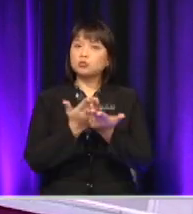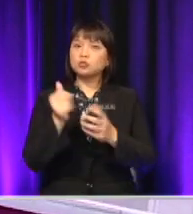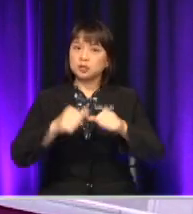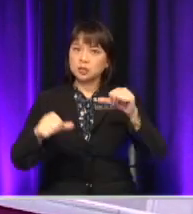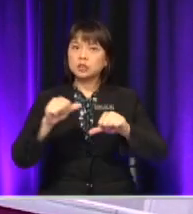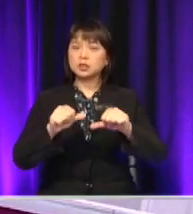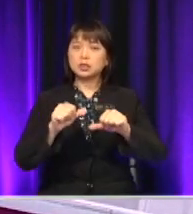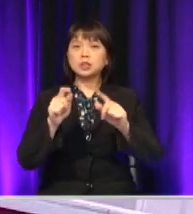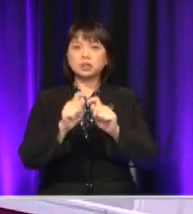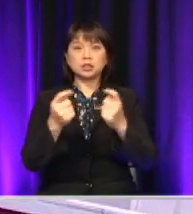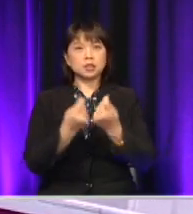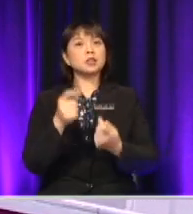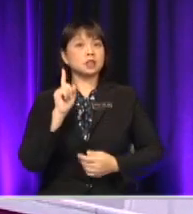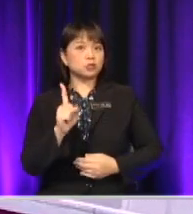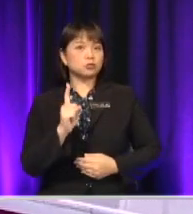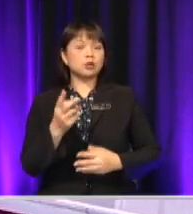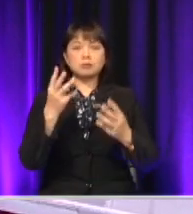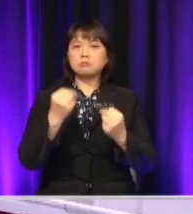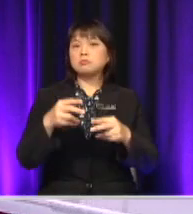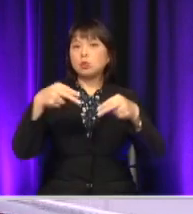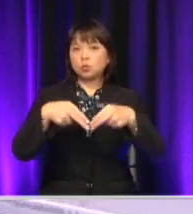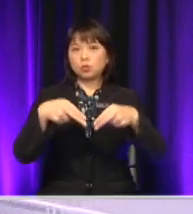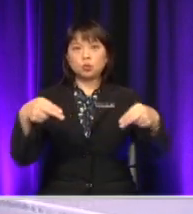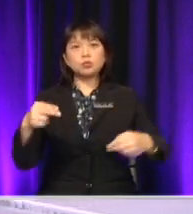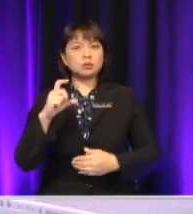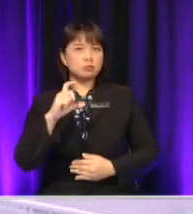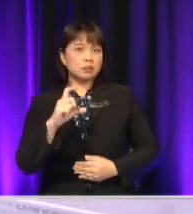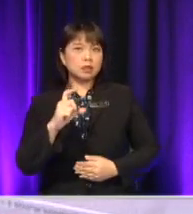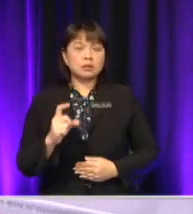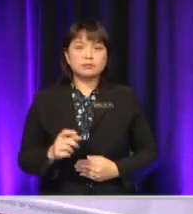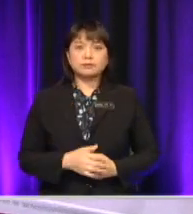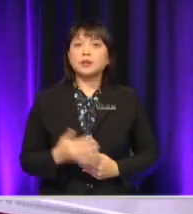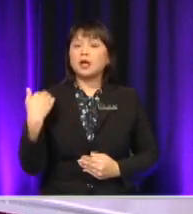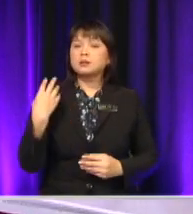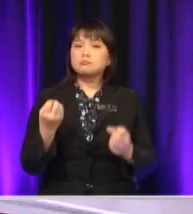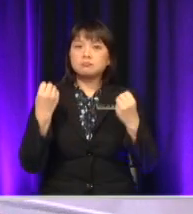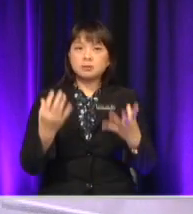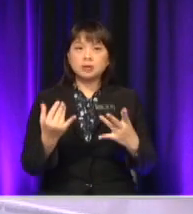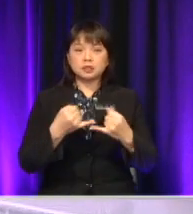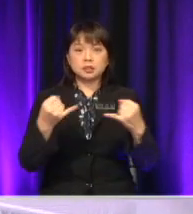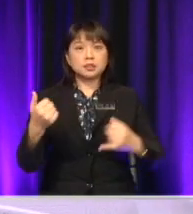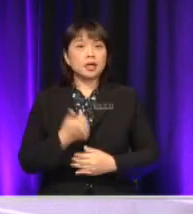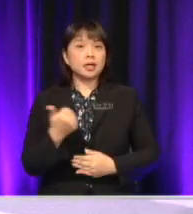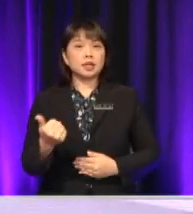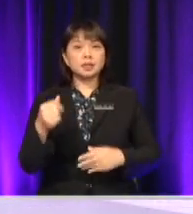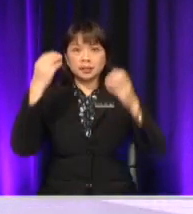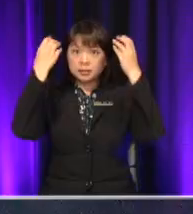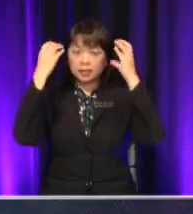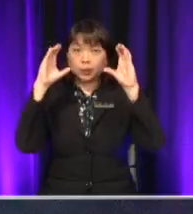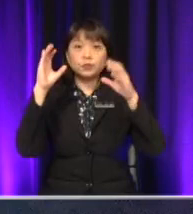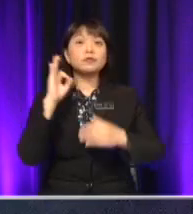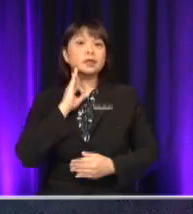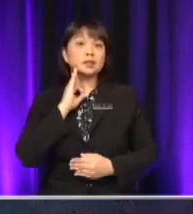ukur ketebalan lah. Kita tengok apa yang saya boleh guna. Macam-macam ada alat kat sini. Cikgu Farah. Ya,